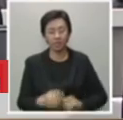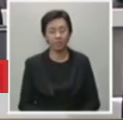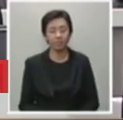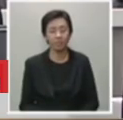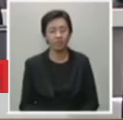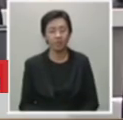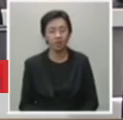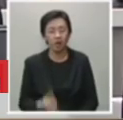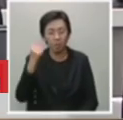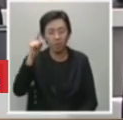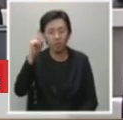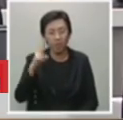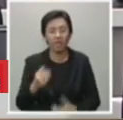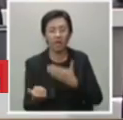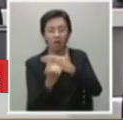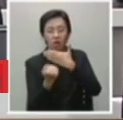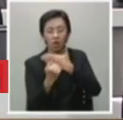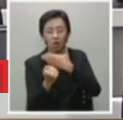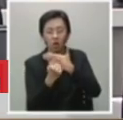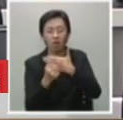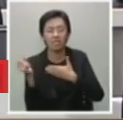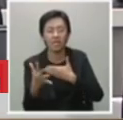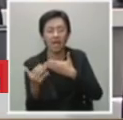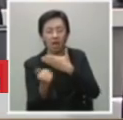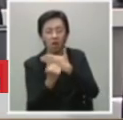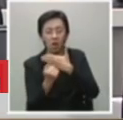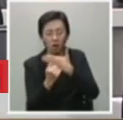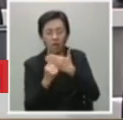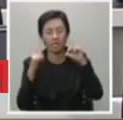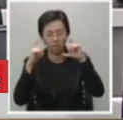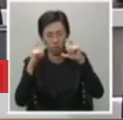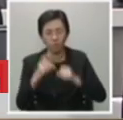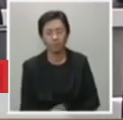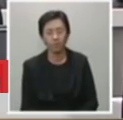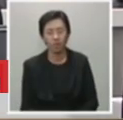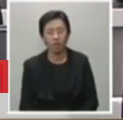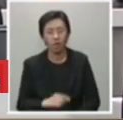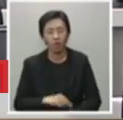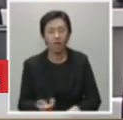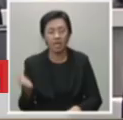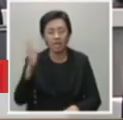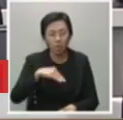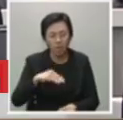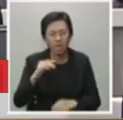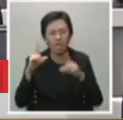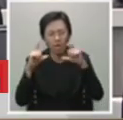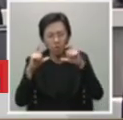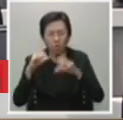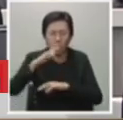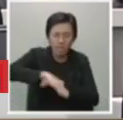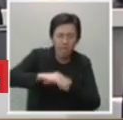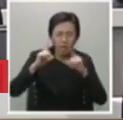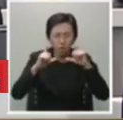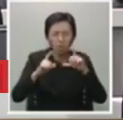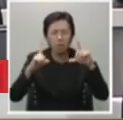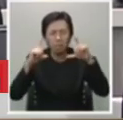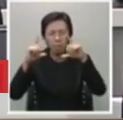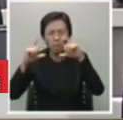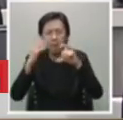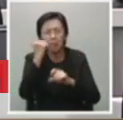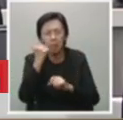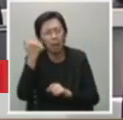วันที่2เจ้าหน้าที่มาเคาะประตูตีห้าเข้ามาเคาะประตูถ่ายรูปกลางวันถ่ายรูปเย็นถ่ายรูปไม่รู้มันจะไปติดข้างฝาบ้านมาหรือไงก็ไม่แน่ใ